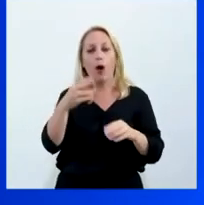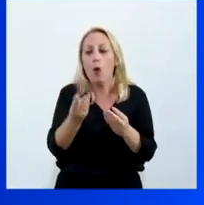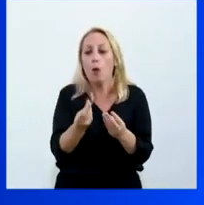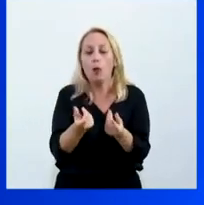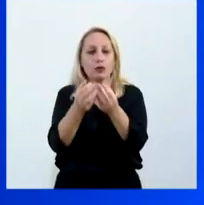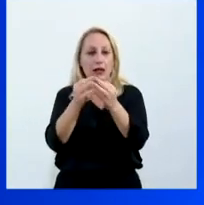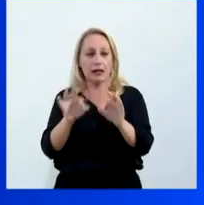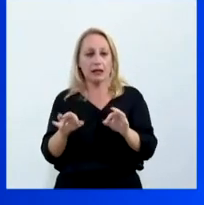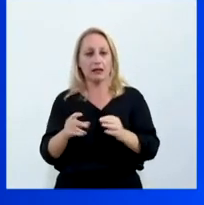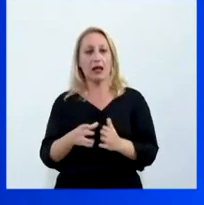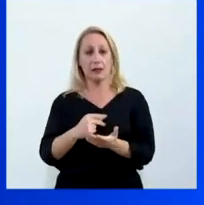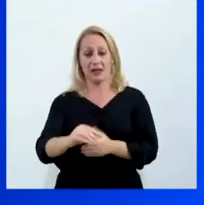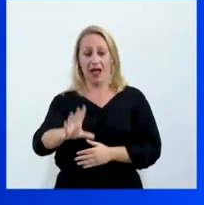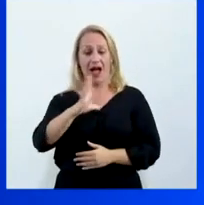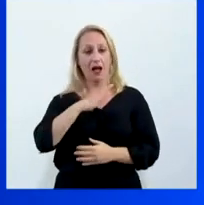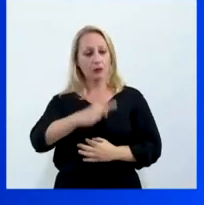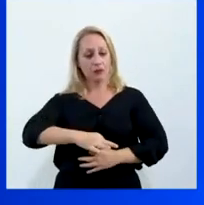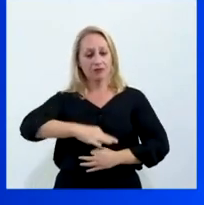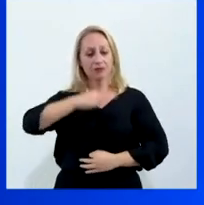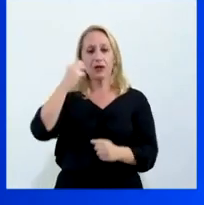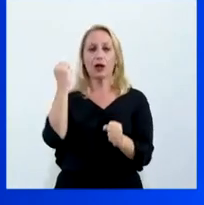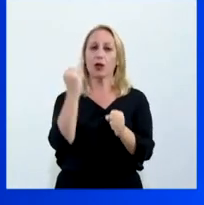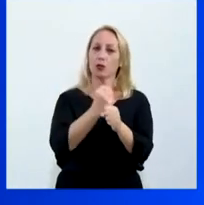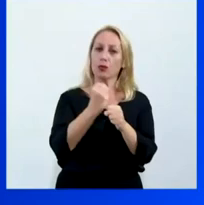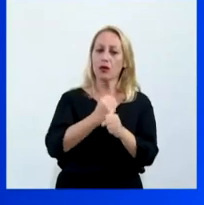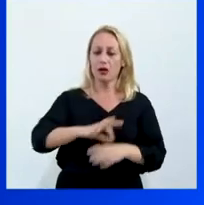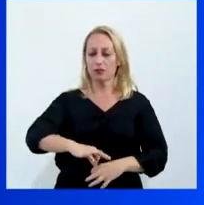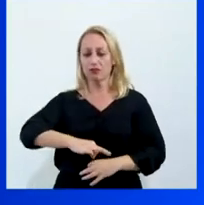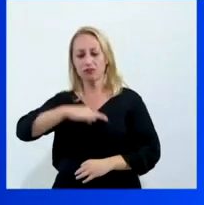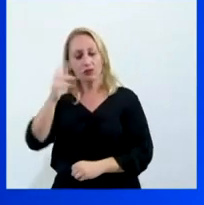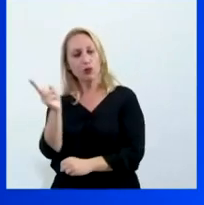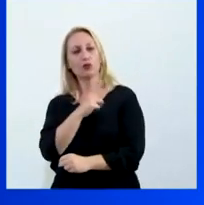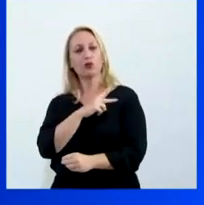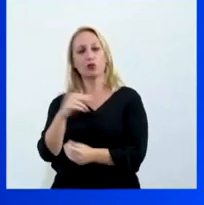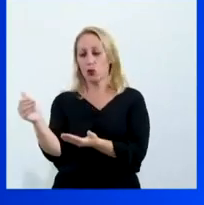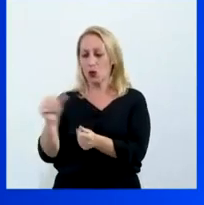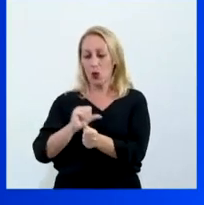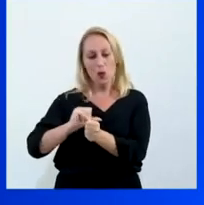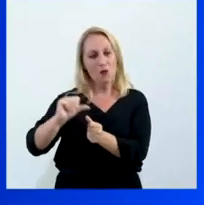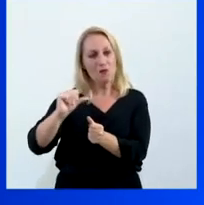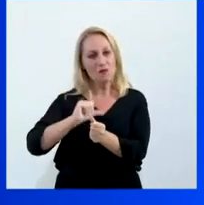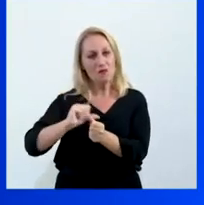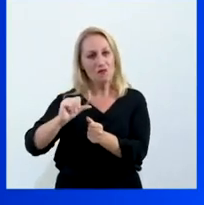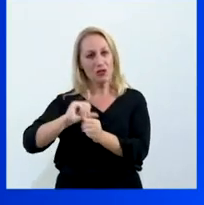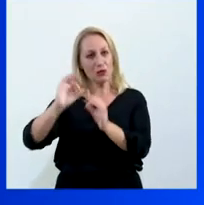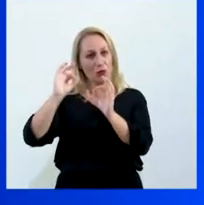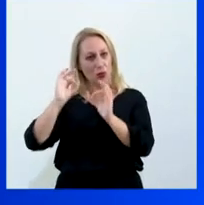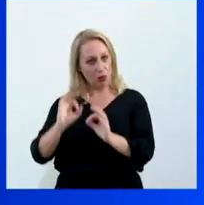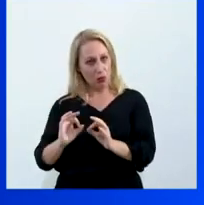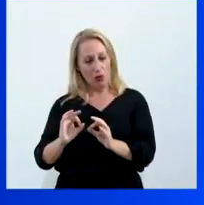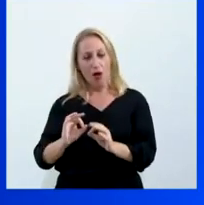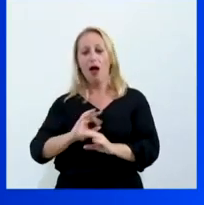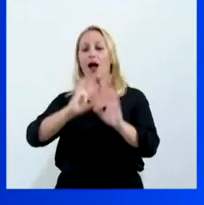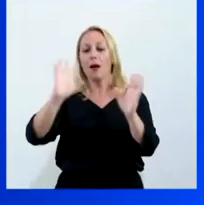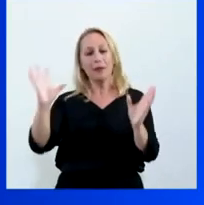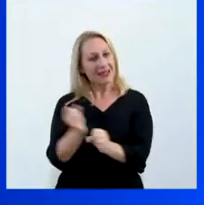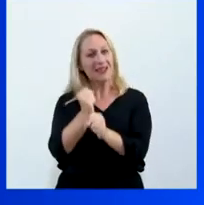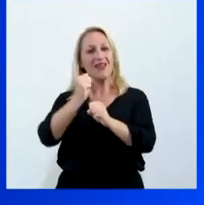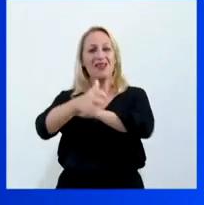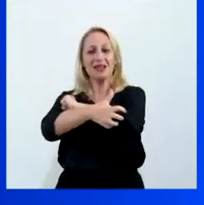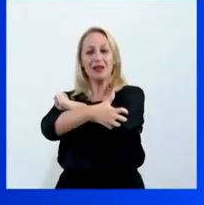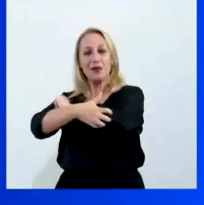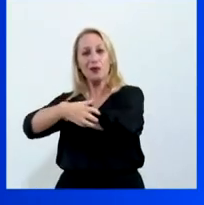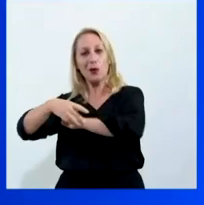έχει μια αξιοπρεπή δουλειά με έναν αξιοπρεπή μισθό βγαίνει κατά κανόνα από την παγίδα της φτώχειας.